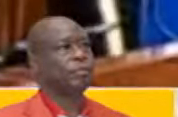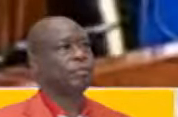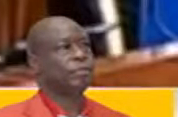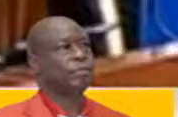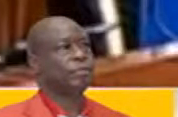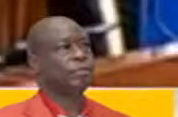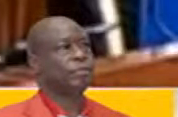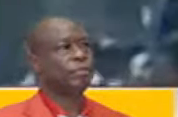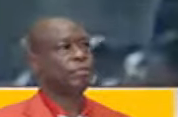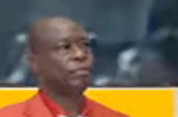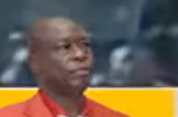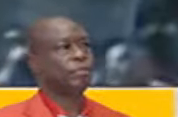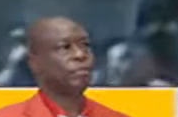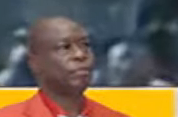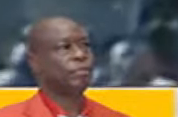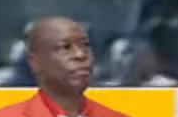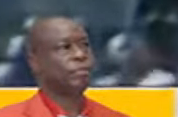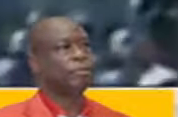Watu ya Kayole,